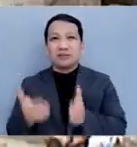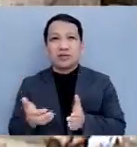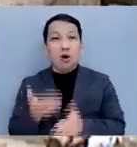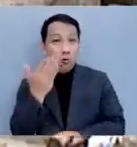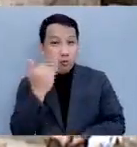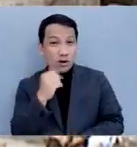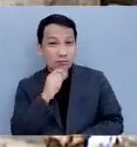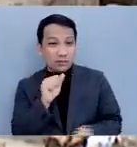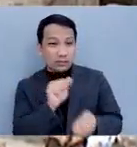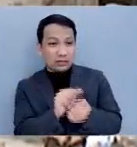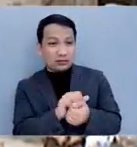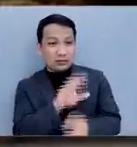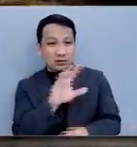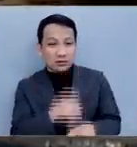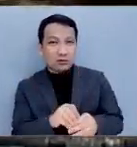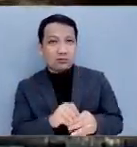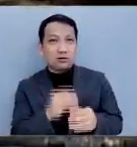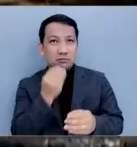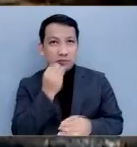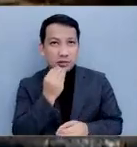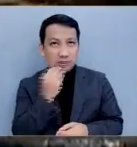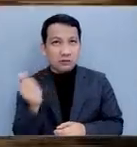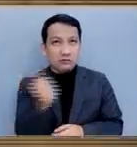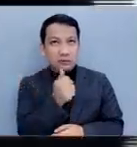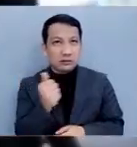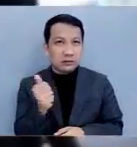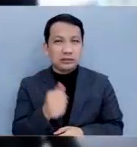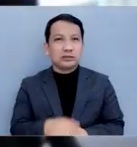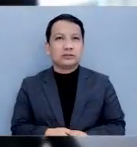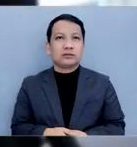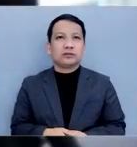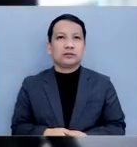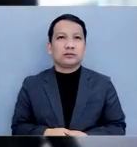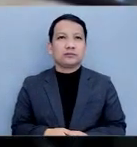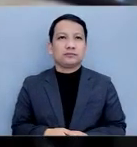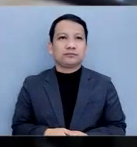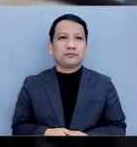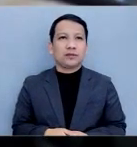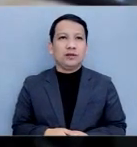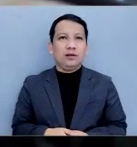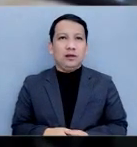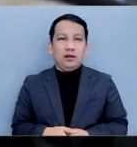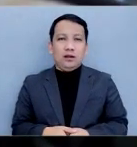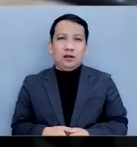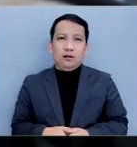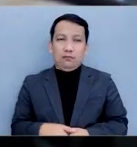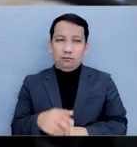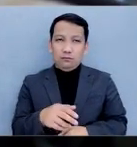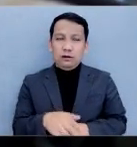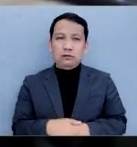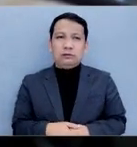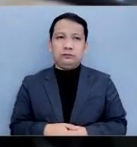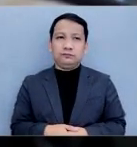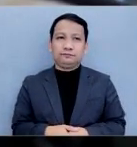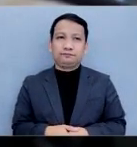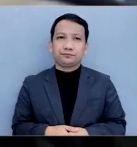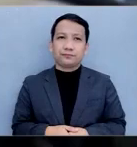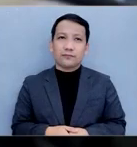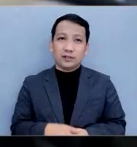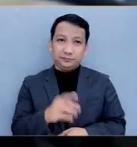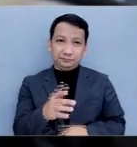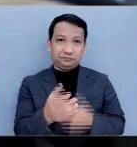nitong ibang sektor, lalo na ang pagkain at transportasyon. Yung impact nun, syempre, tumaas yung presyo ng mga